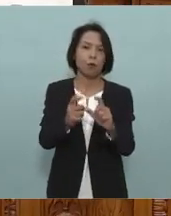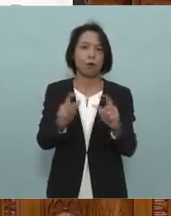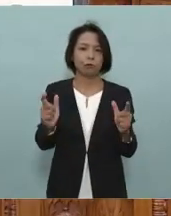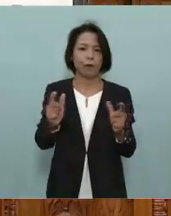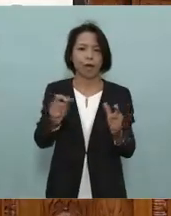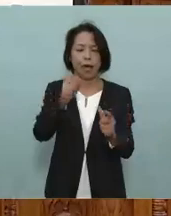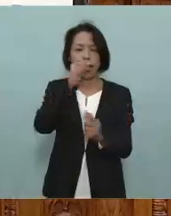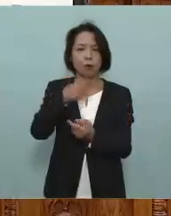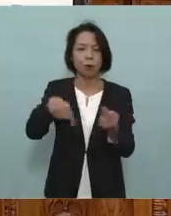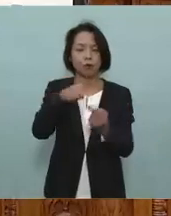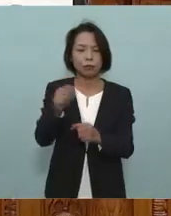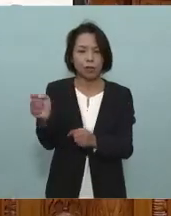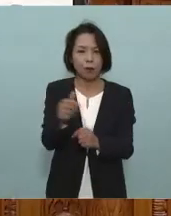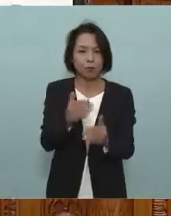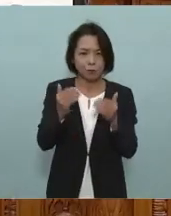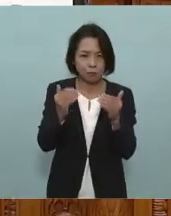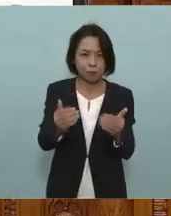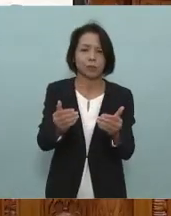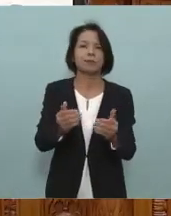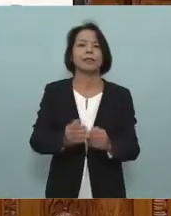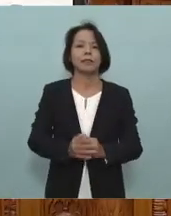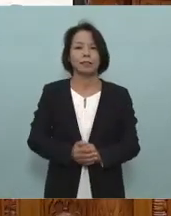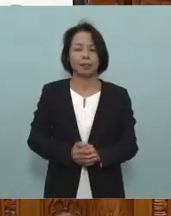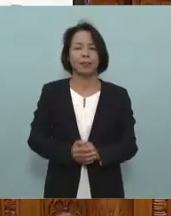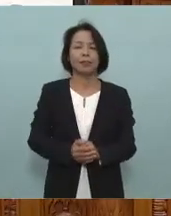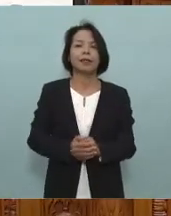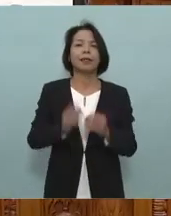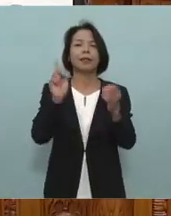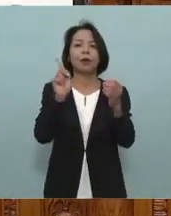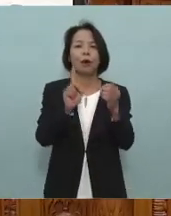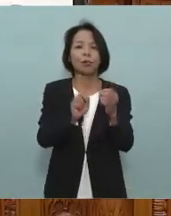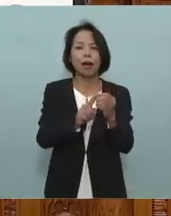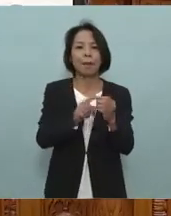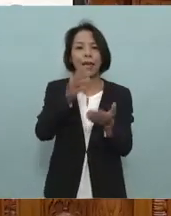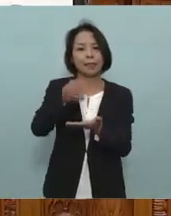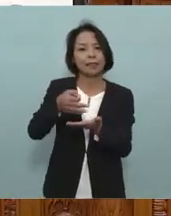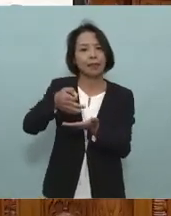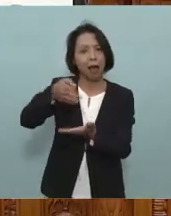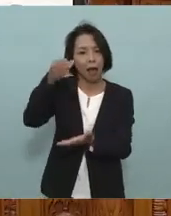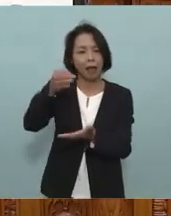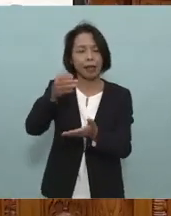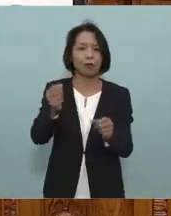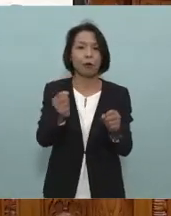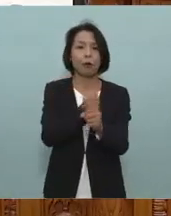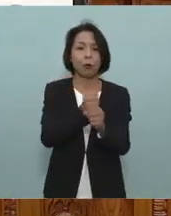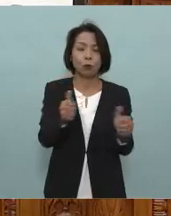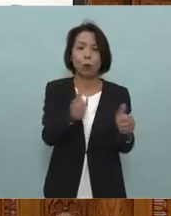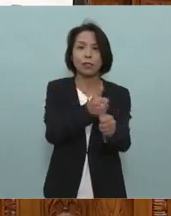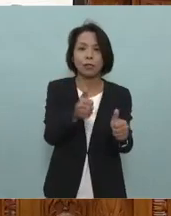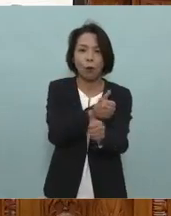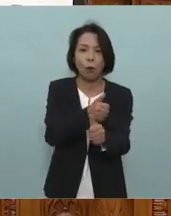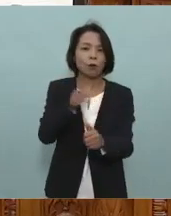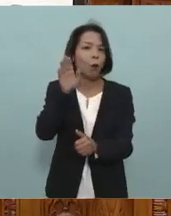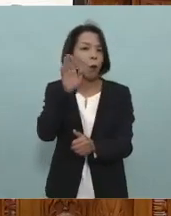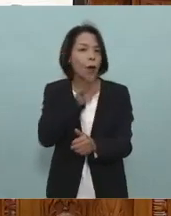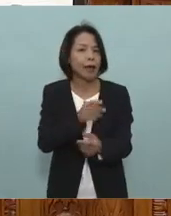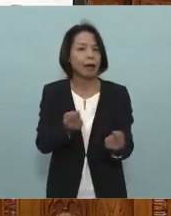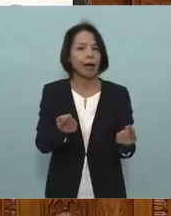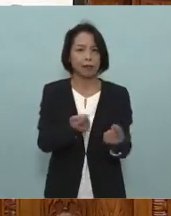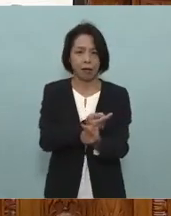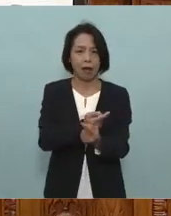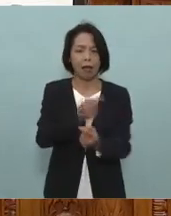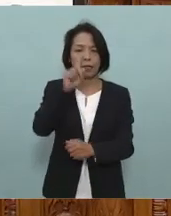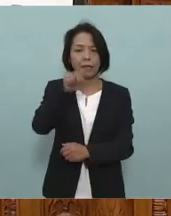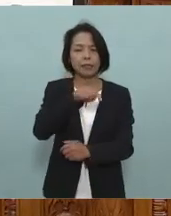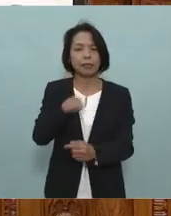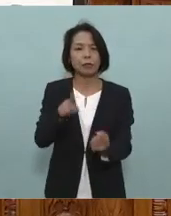は加速していきますそのため賃上げと労働移動の円滑化人